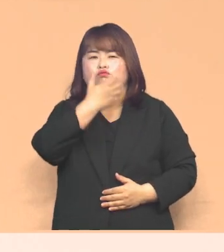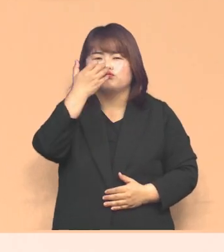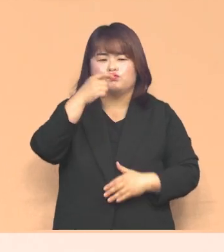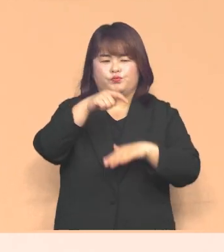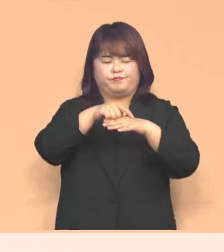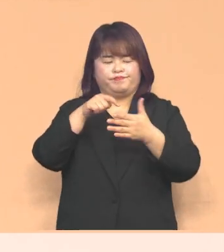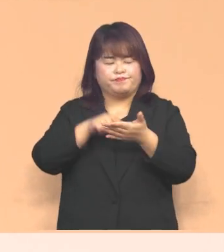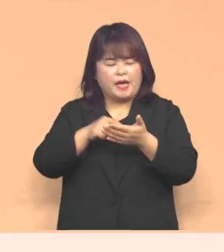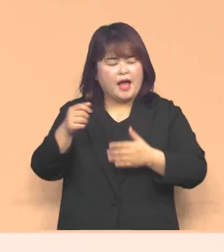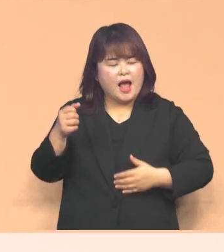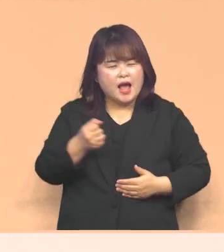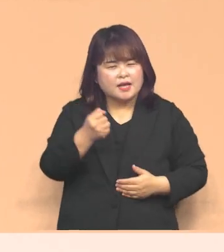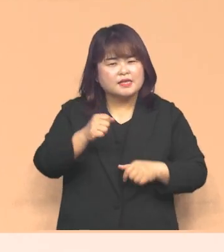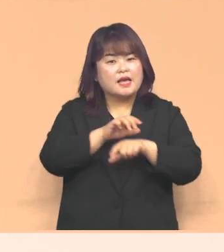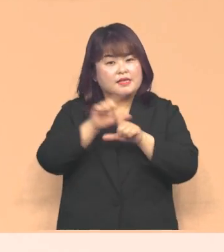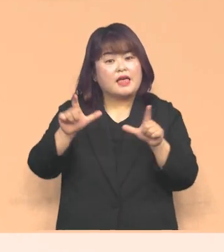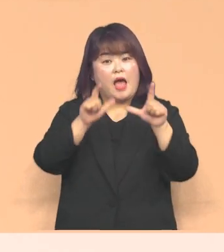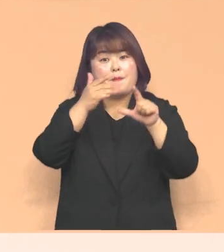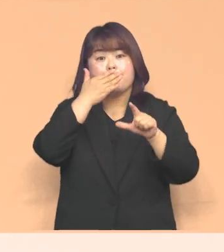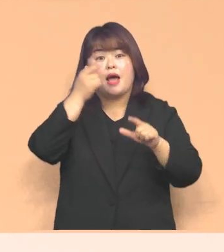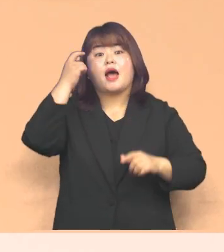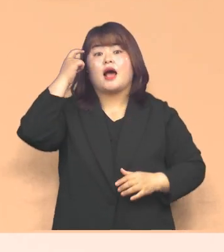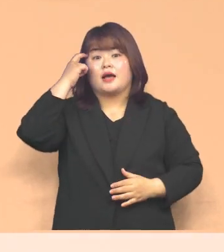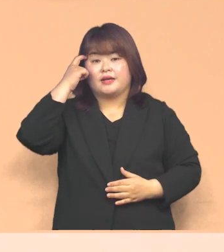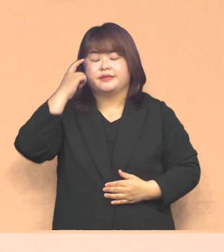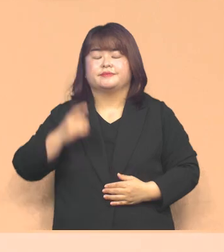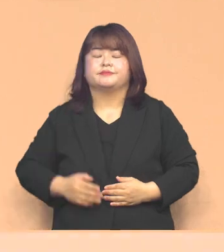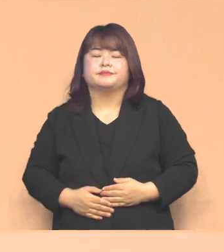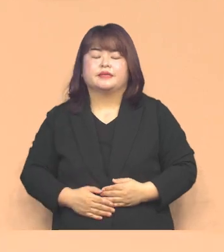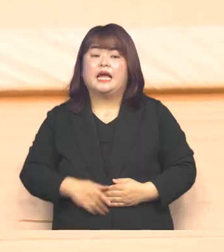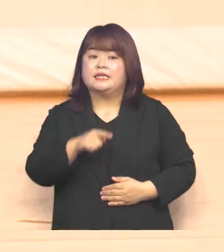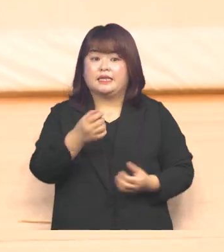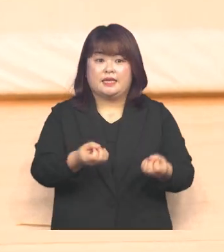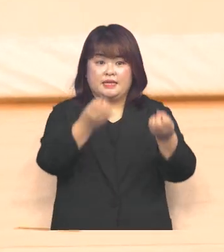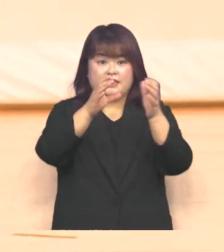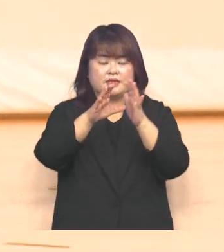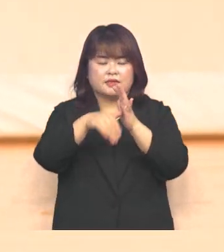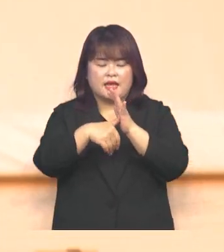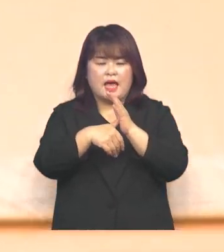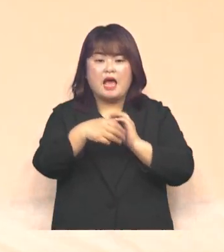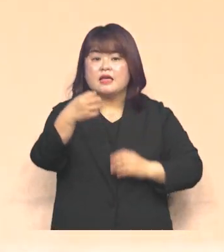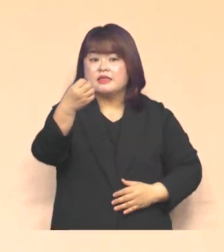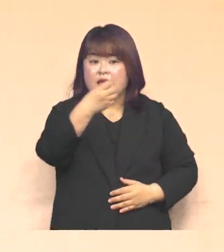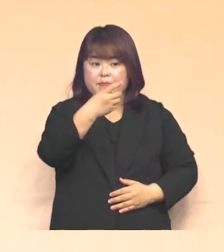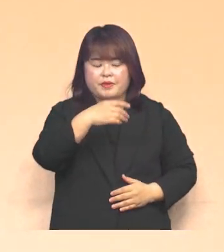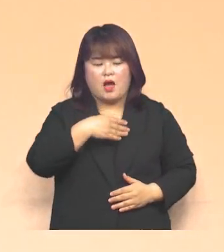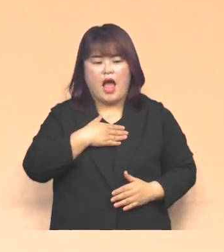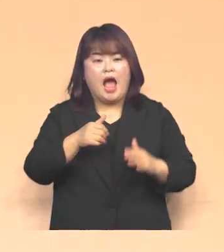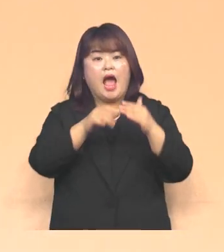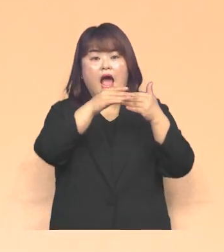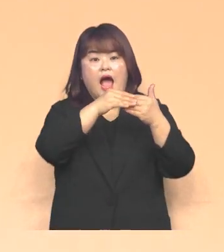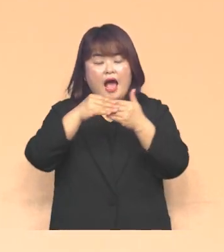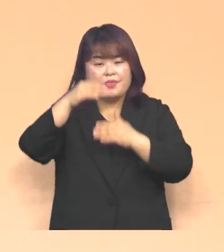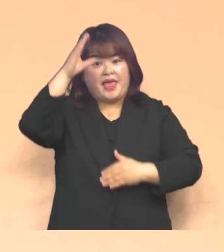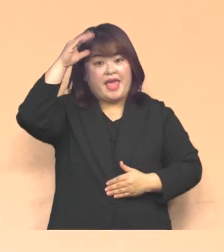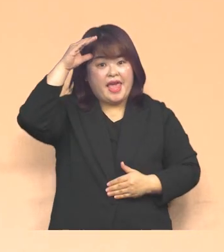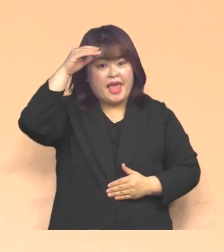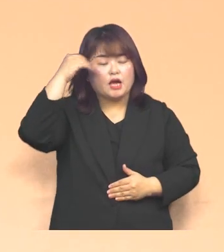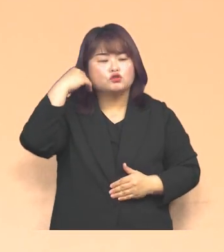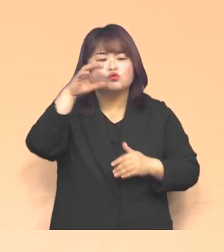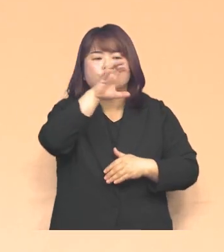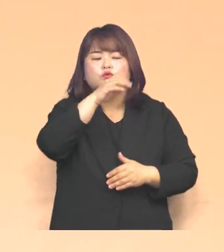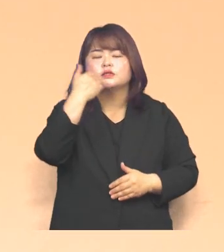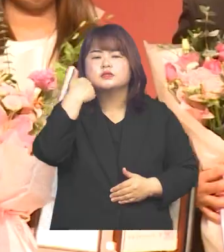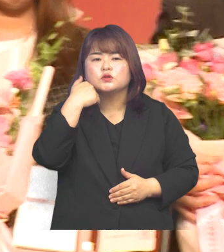꿈과 용기를 가지고 살아가신다고 생각합니다. 이날 행사에서는 삼성화재 안내견 학교에서